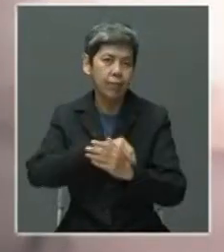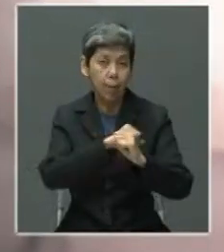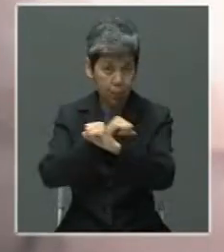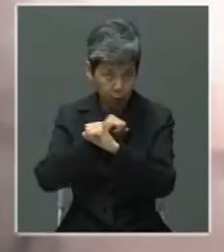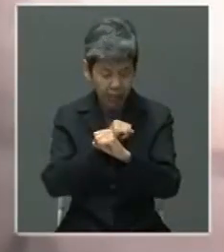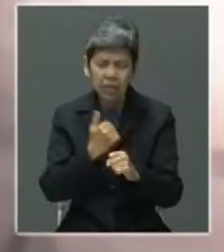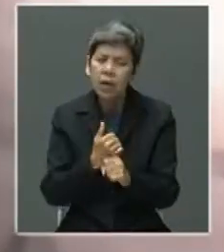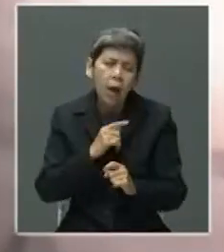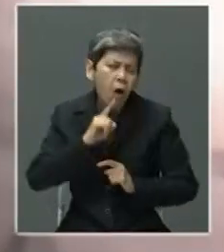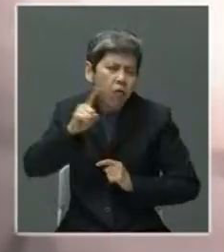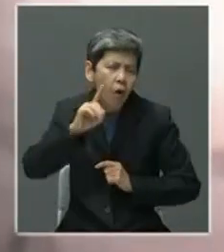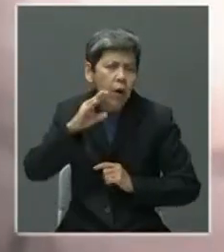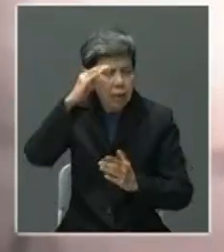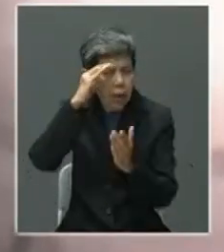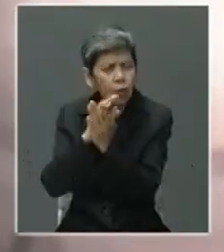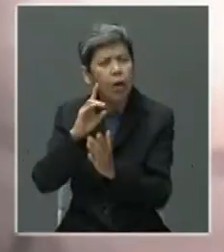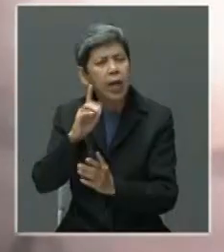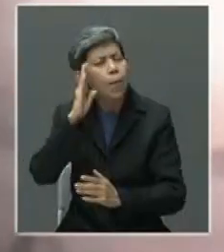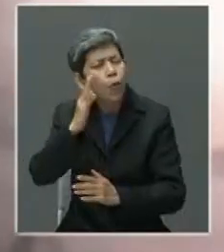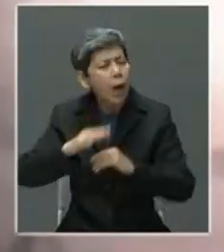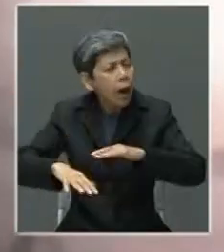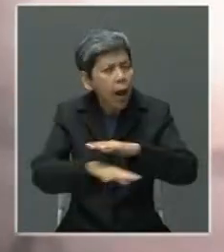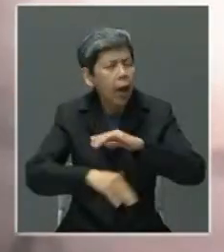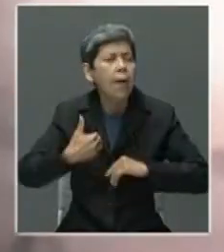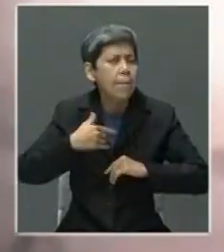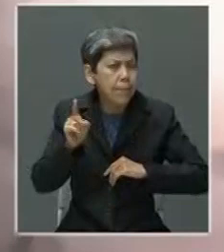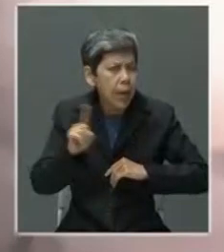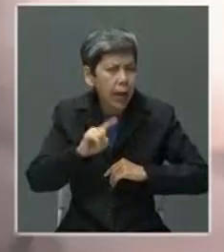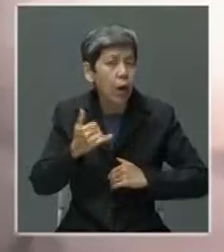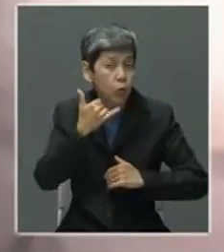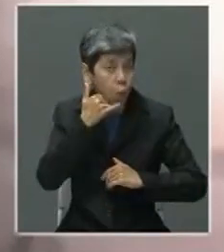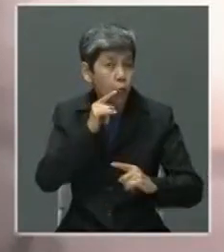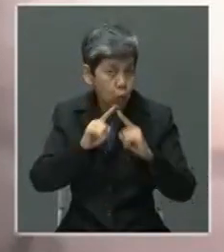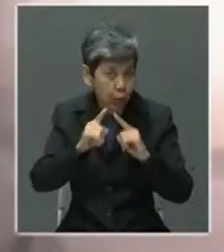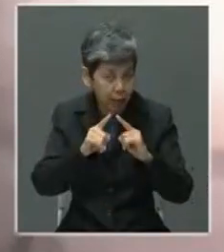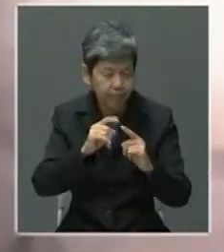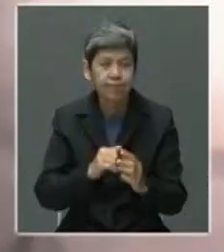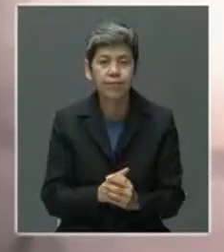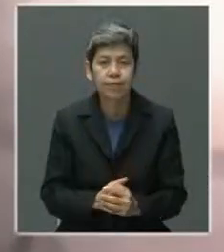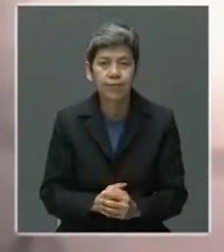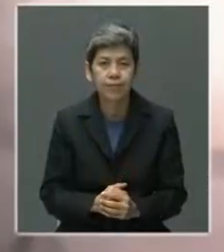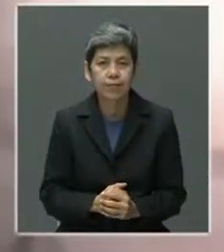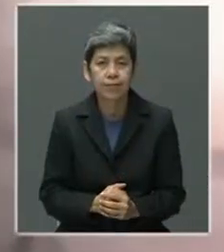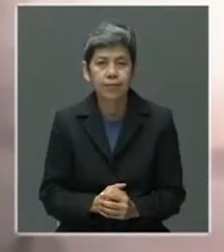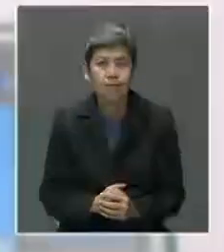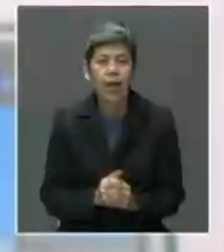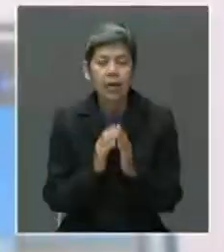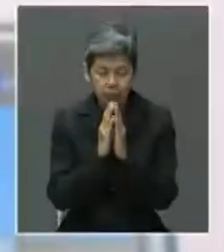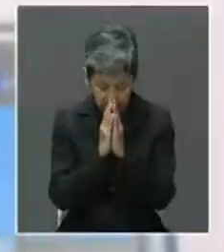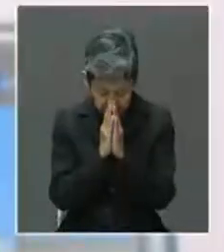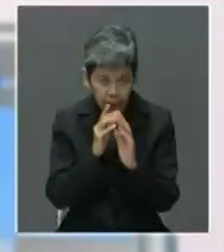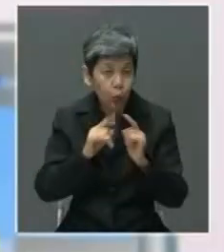ว่าที่จะไปร้องต่อ DSI พรุ่งนี้นั้นมีหลักฐานหรือว่ามีรายละเอียดอย่างไรบ้างสวัสดีครับคุณวีระครับ สวัสดี